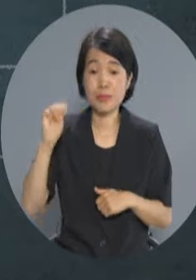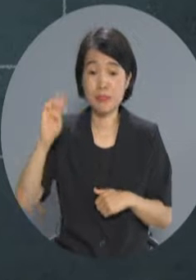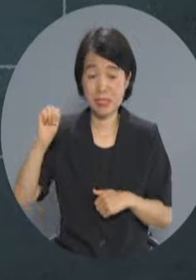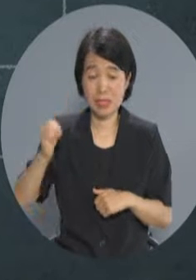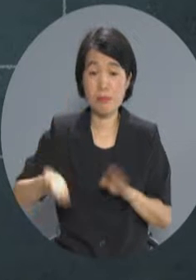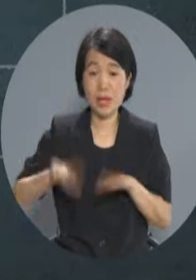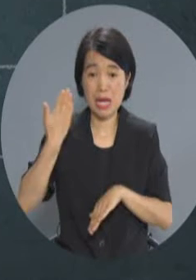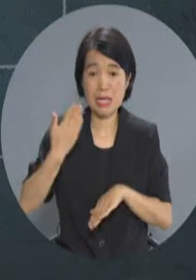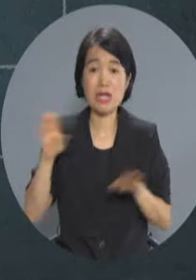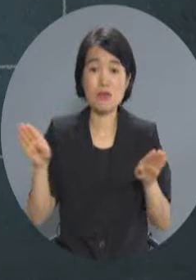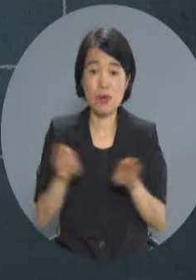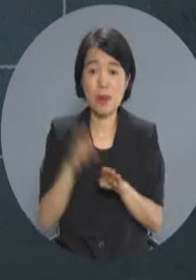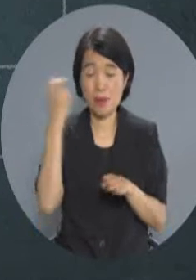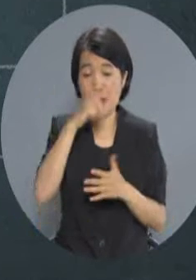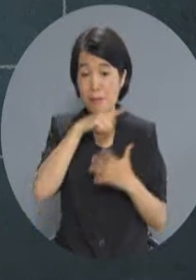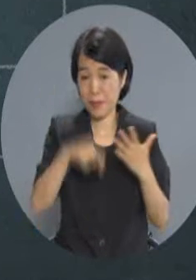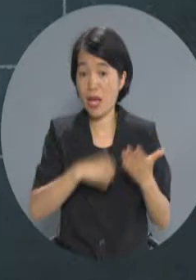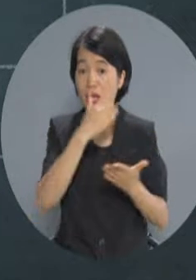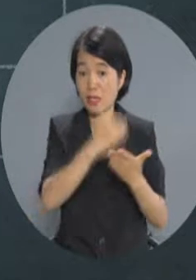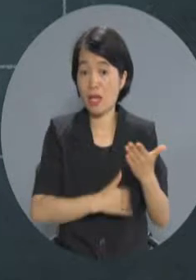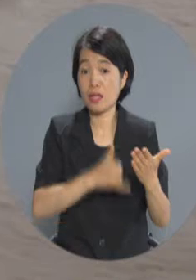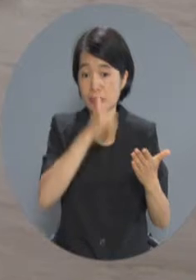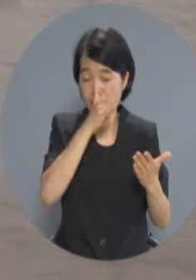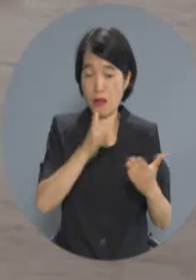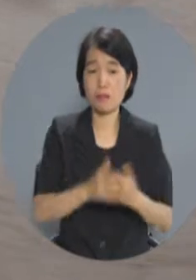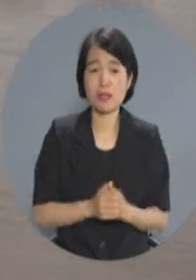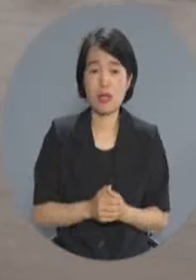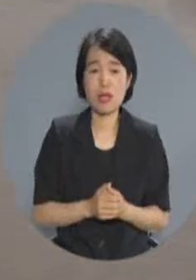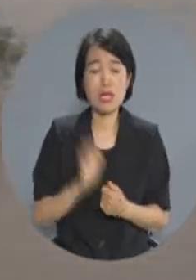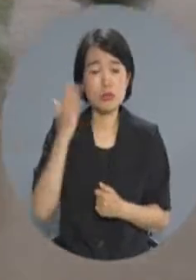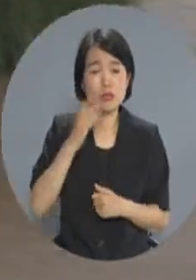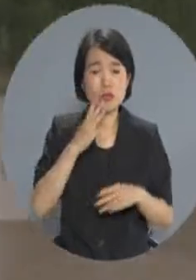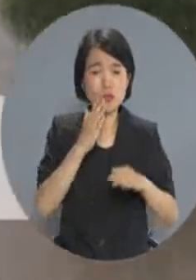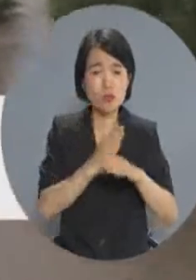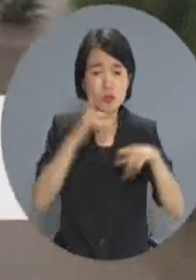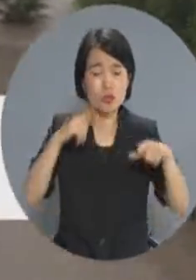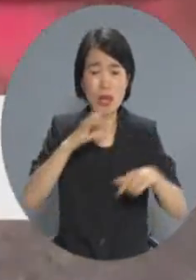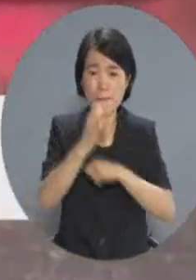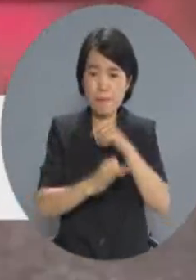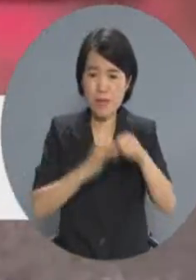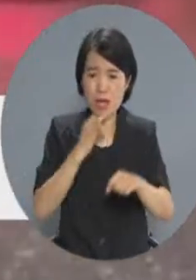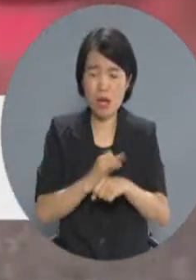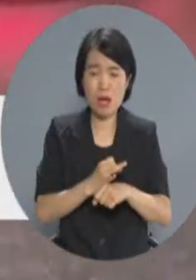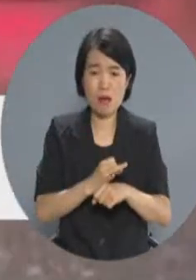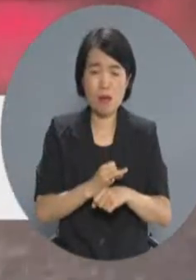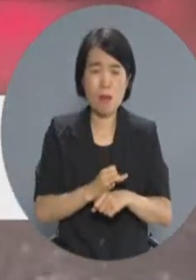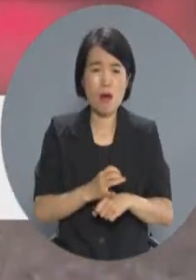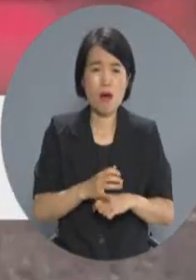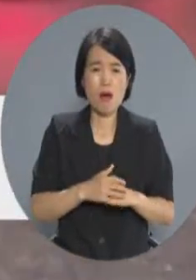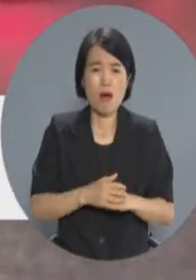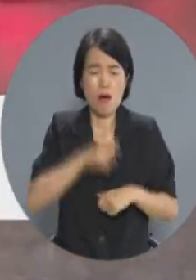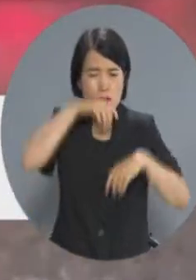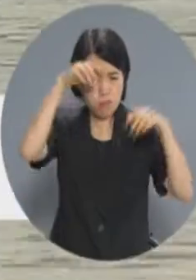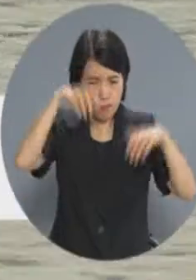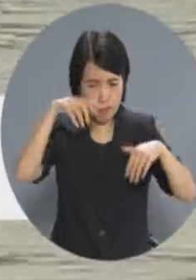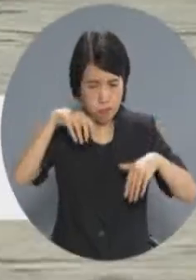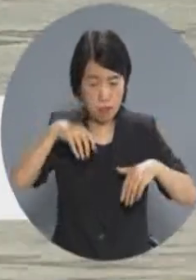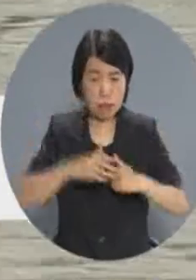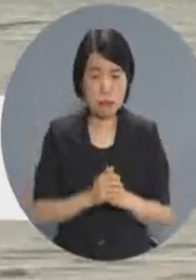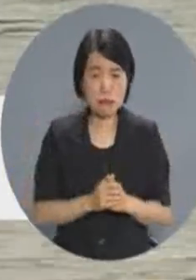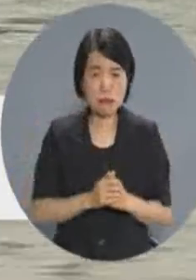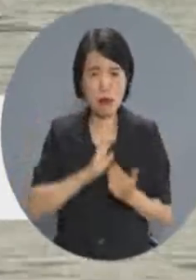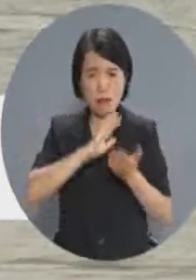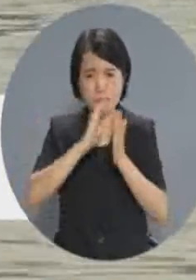휴업을 검토 하라는 지침이 있습니다 하지만 최근 중부지역에 100년 빈도의 큰비가 갑작스레 쏟아져 내리는 등 더